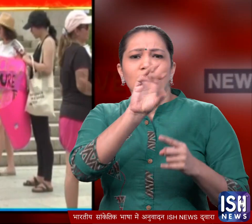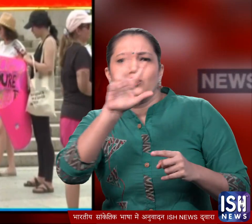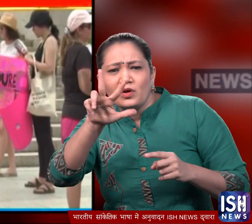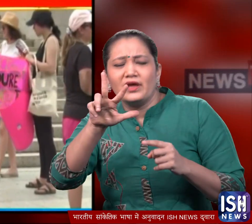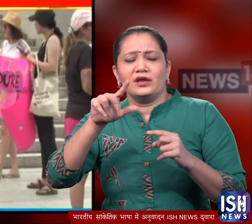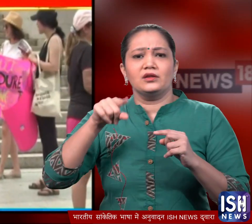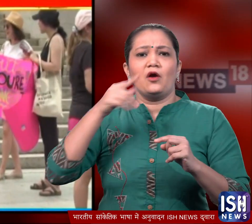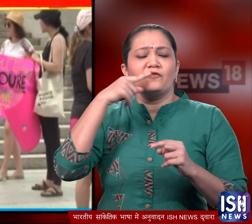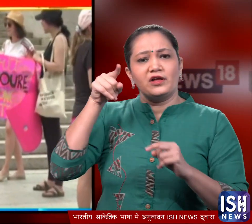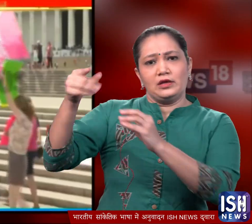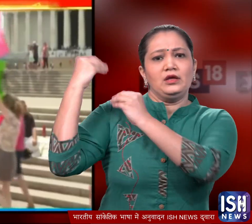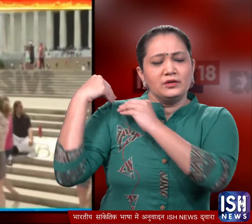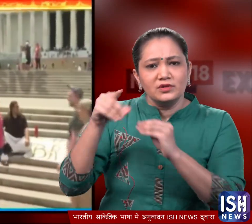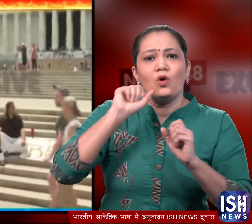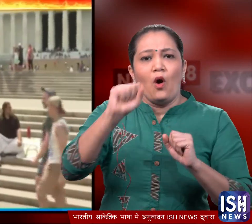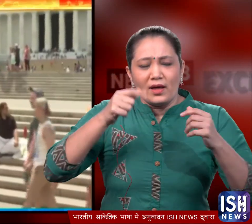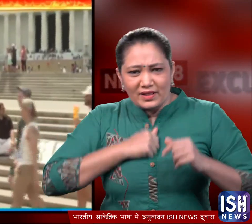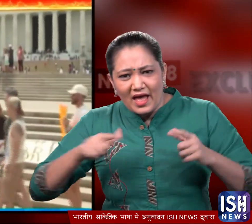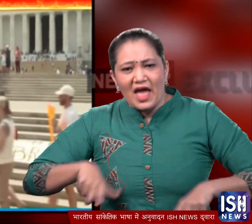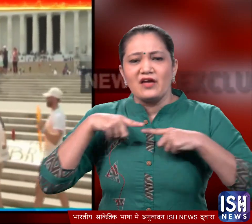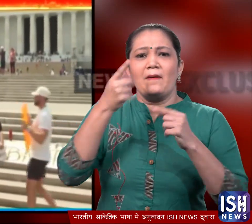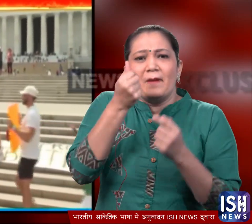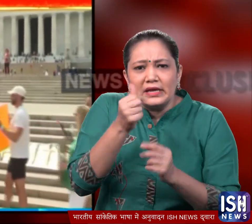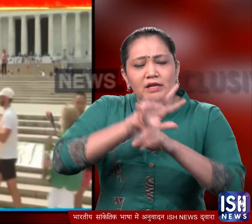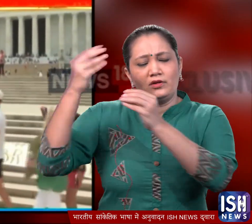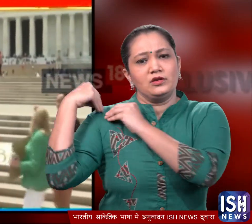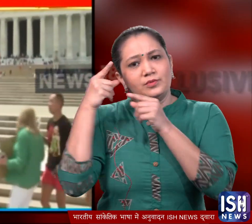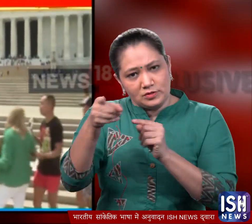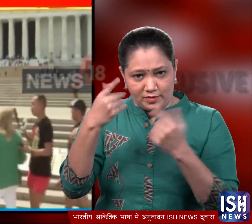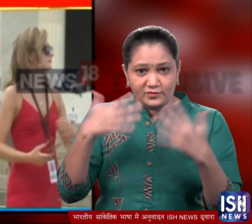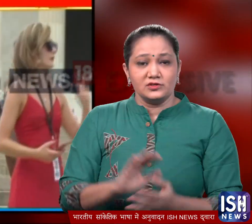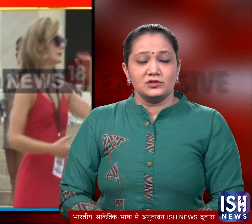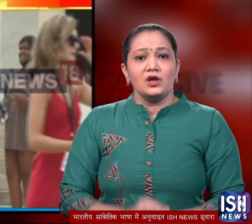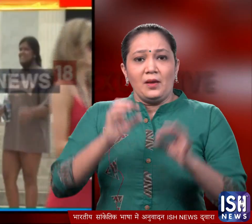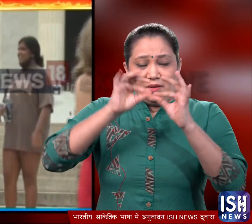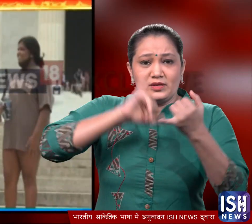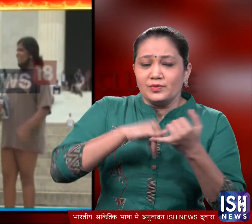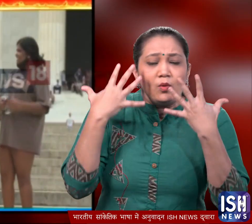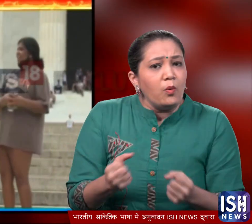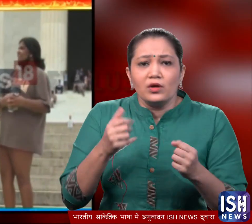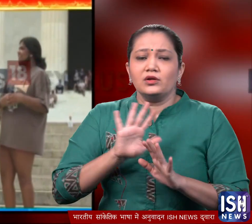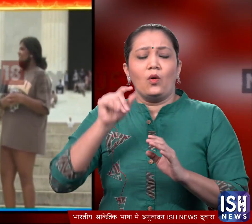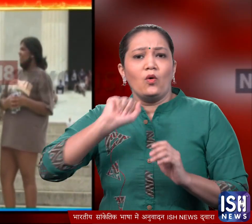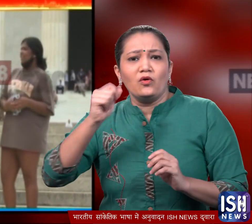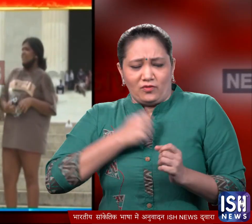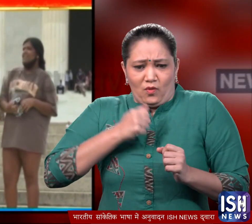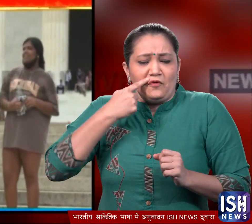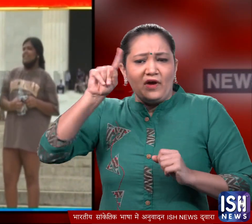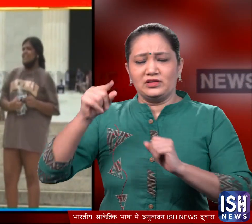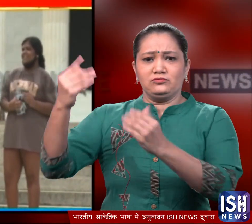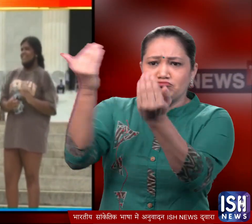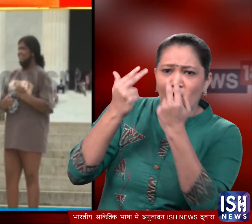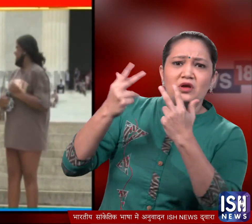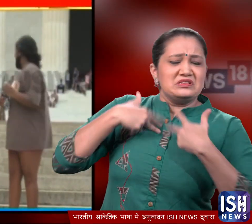में कोर्ट ने उनके पिता को उनकी निजी जिंदगी और वित्तीय मामलों की देखरेख का जिम्मा सौंपा था, लेकिन ब्रिटनी स्पीयर्स नहीं चाहती कि उनके पिता